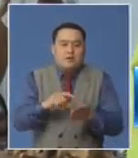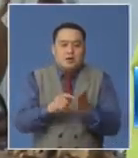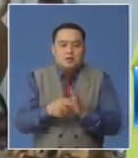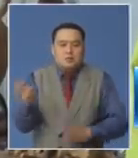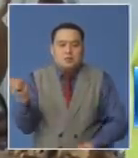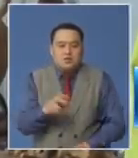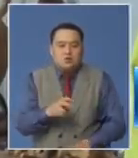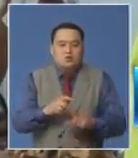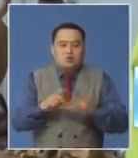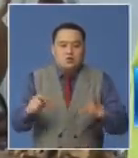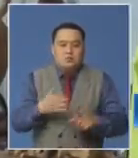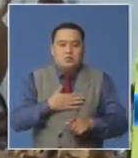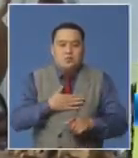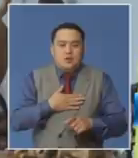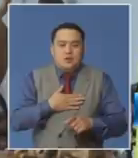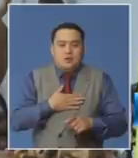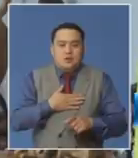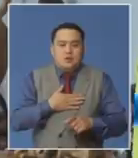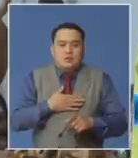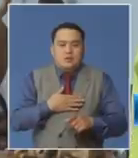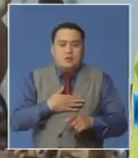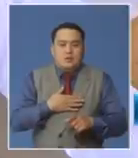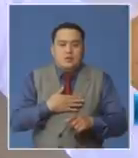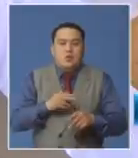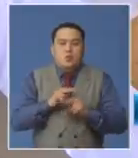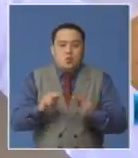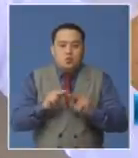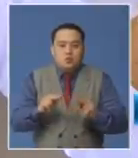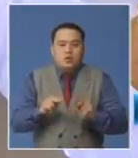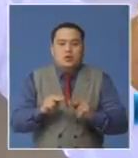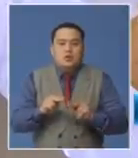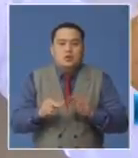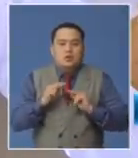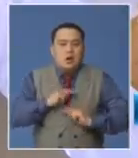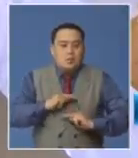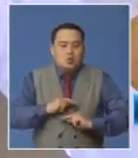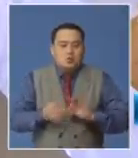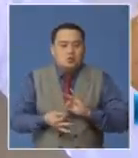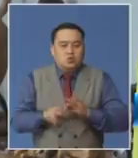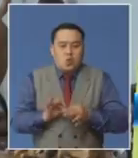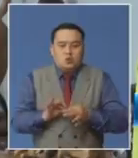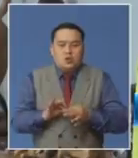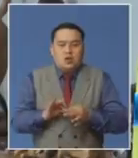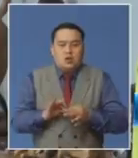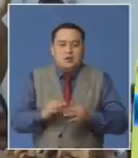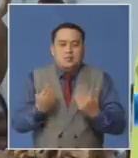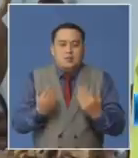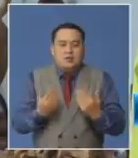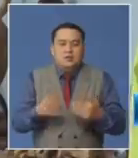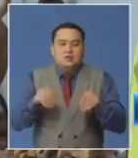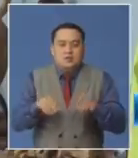прошел эту школу они меня ну до сих пор ведут меня взрослую жизнь и работу учителя это очень трудная профессия мы сегодня решили